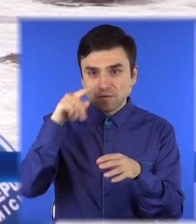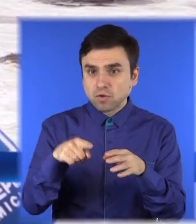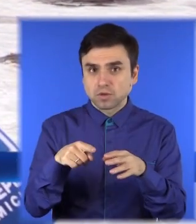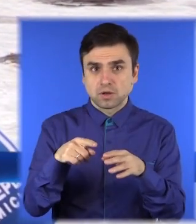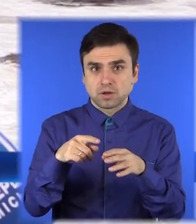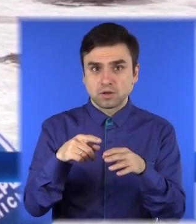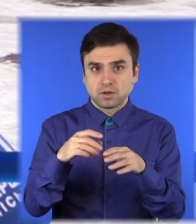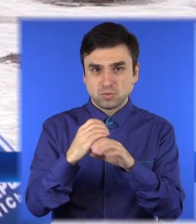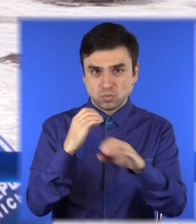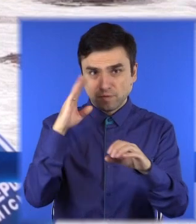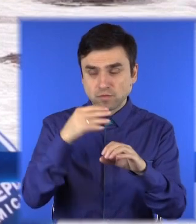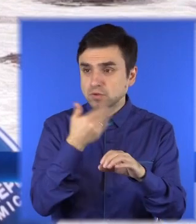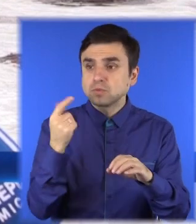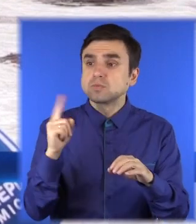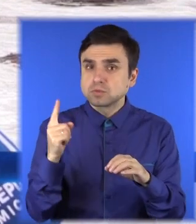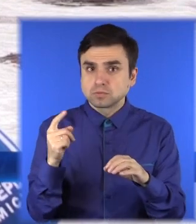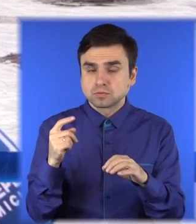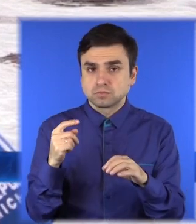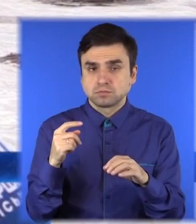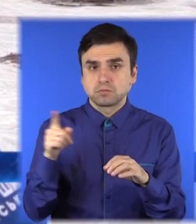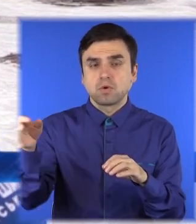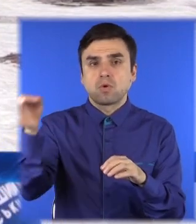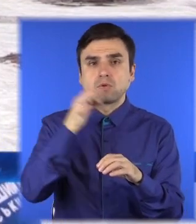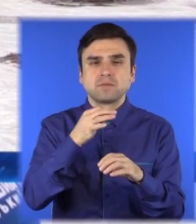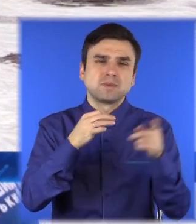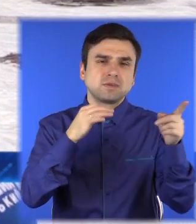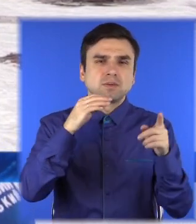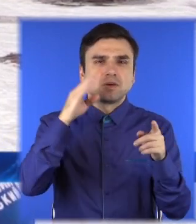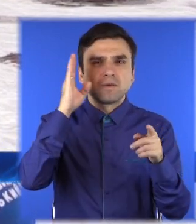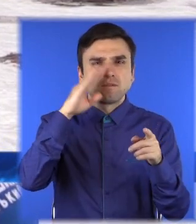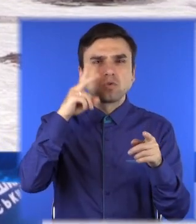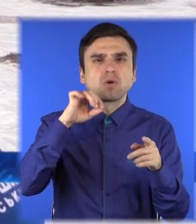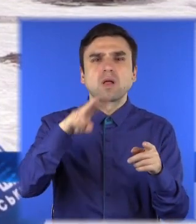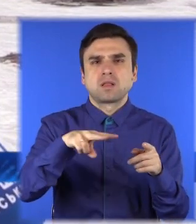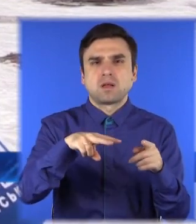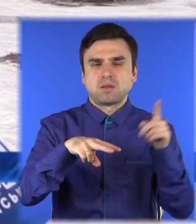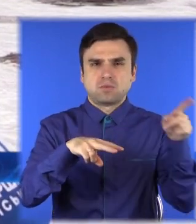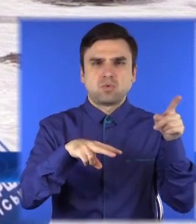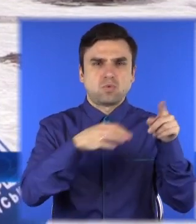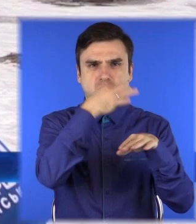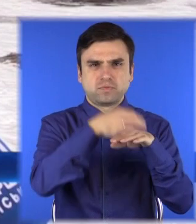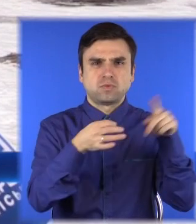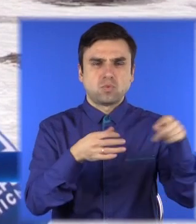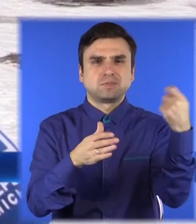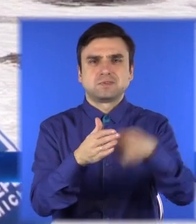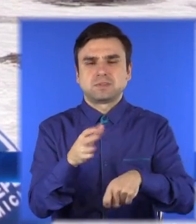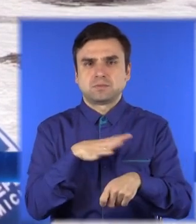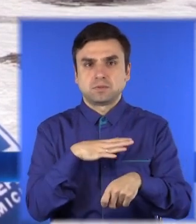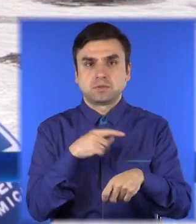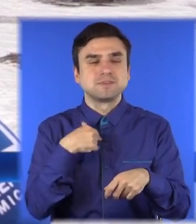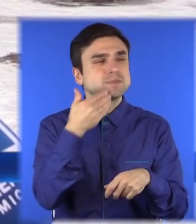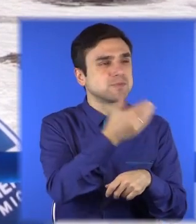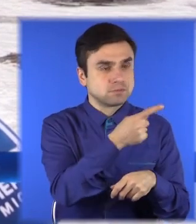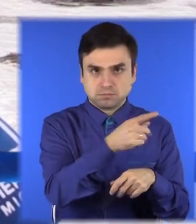перекрила горводоканал, горводоканал нічого не перекривав, а вони, оказується, вже три дні знали, що в нас в підвалі